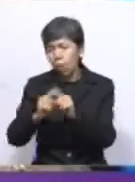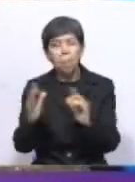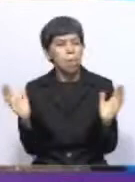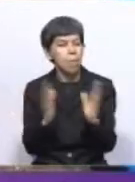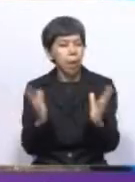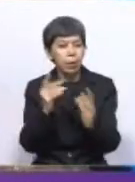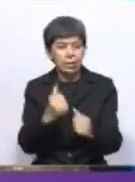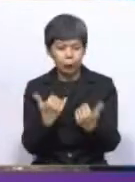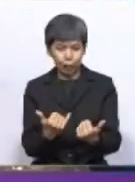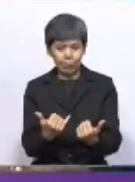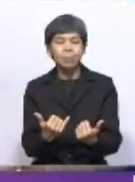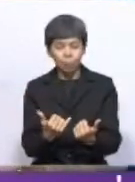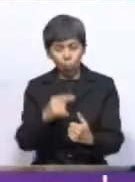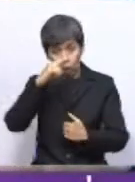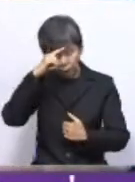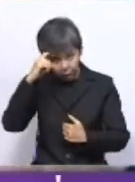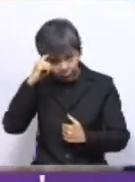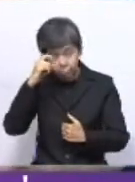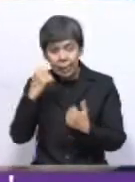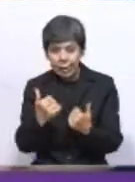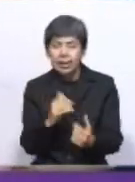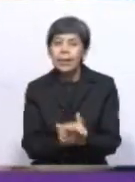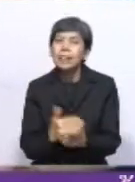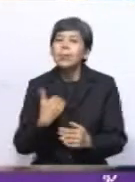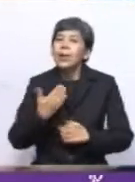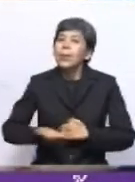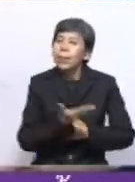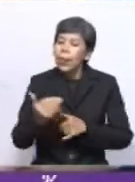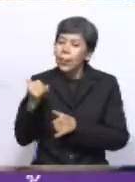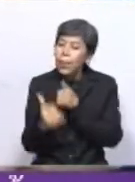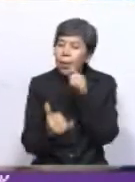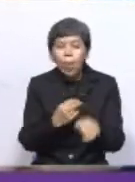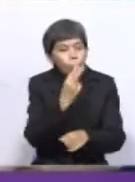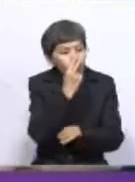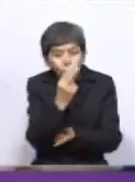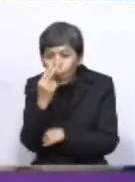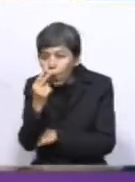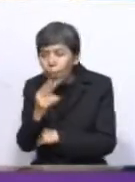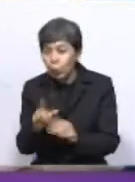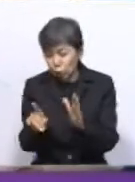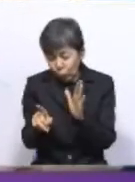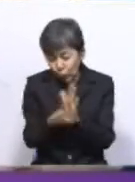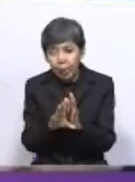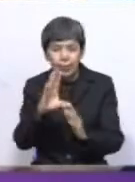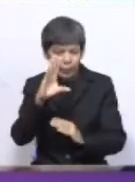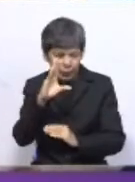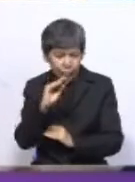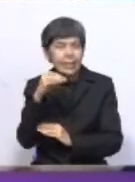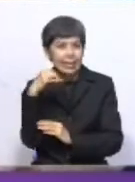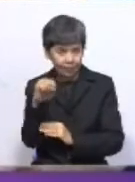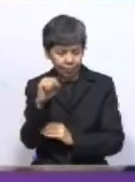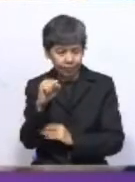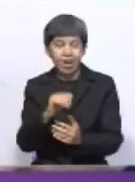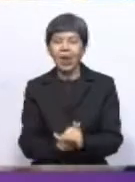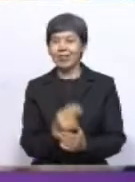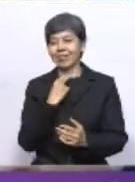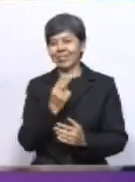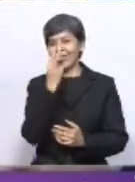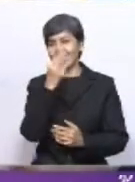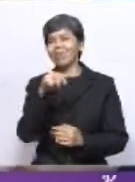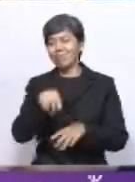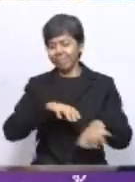นะครับซึ่งวันนี้เองครับวันเสาร์ก็จะเปิดให้คุณผู้ชมนะครับได้เดินทางมาเยี่ยมชมจนถึงเวลาประมาณ22 นาฬิกา